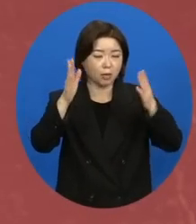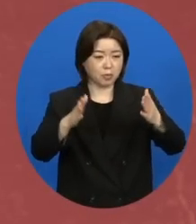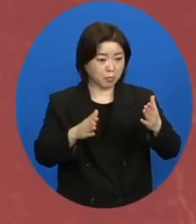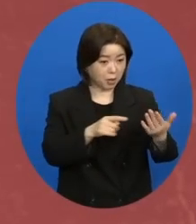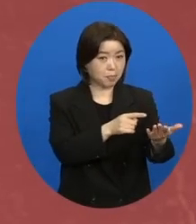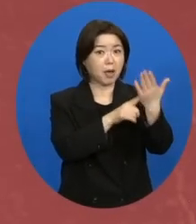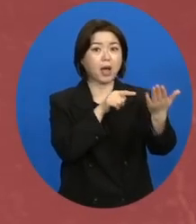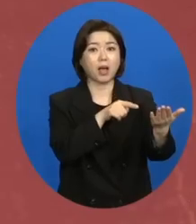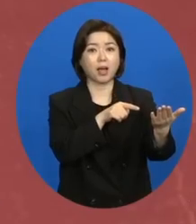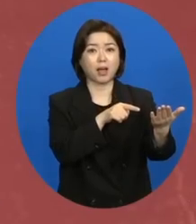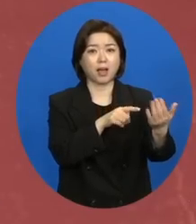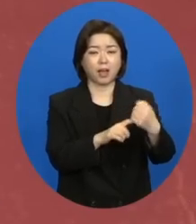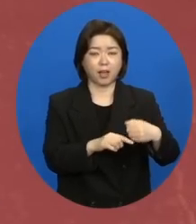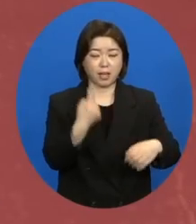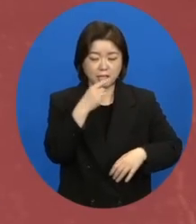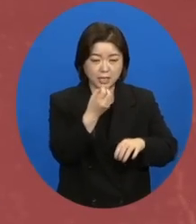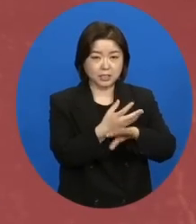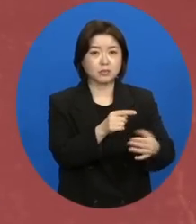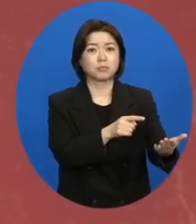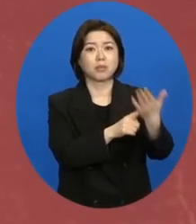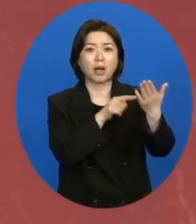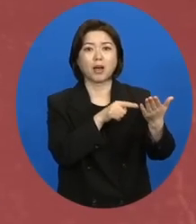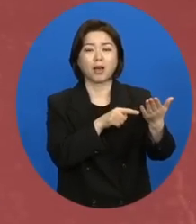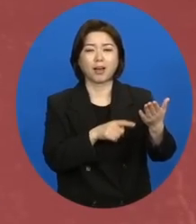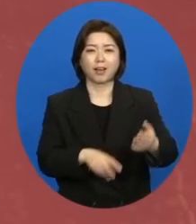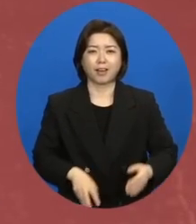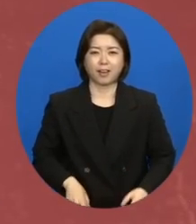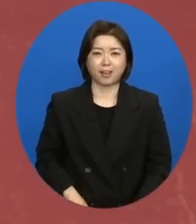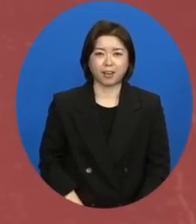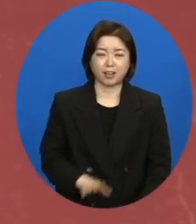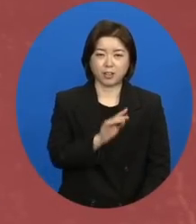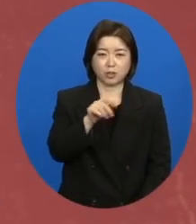거예요. 금이 남은 거예요. 그게